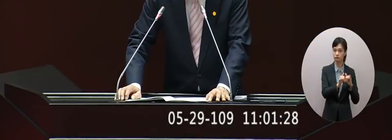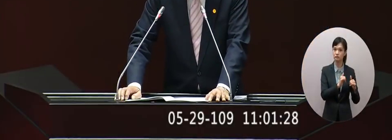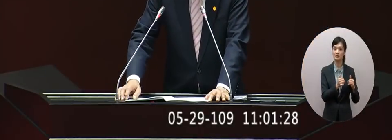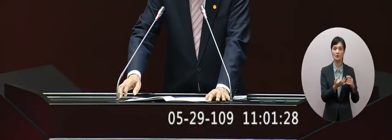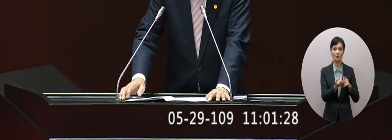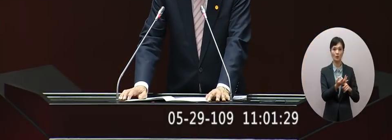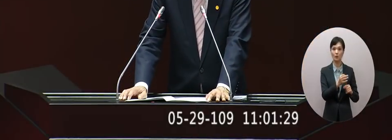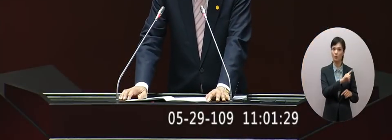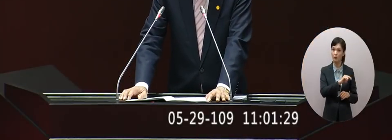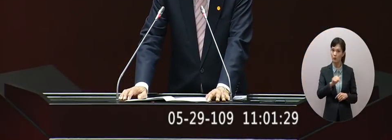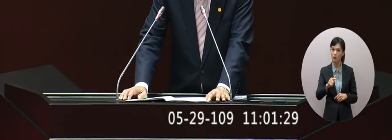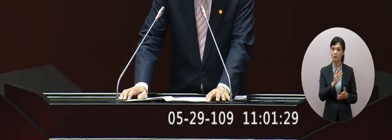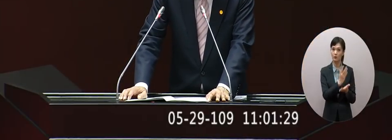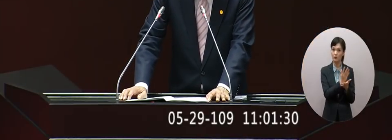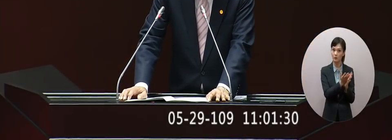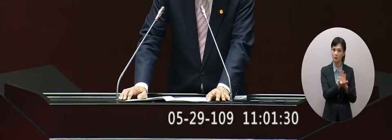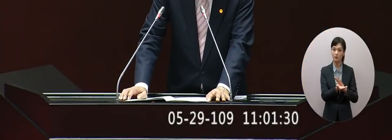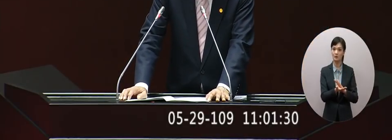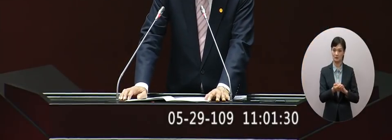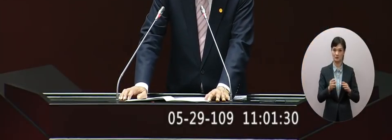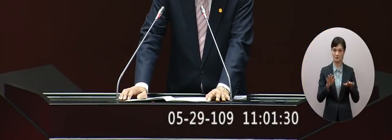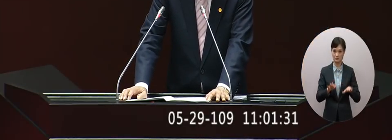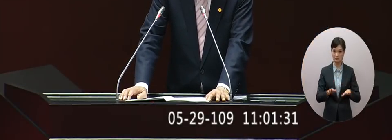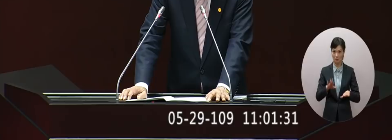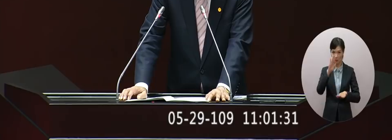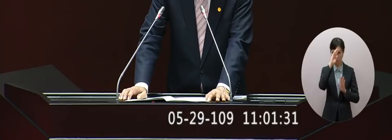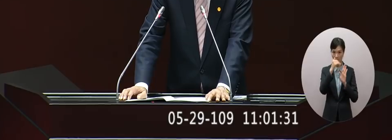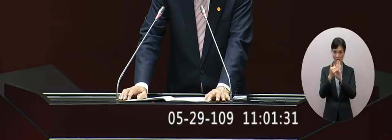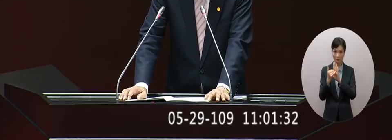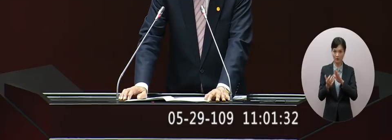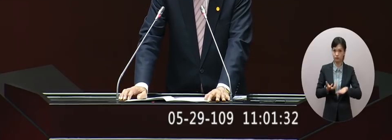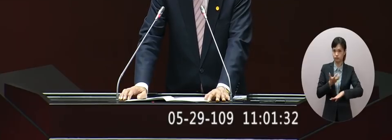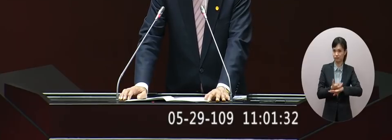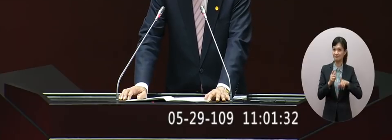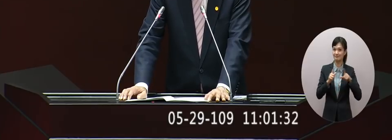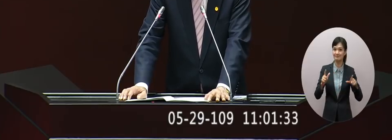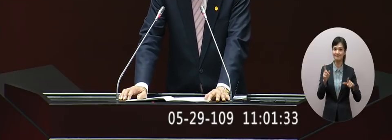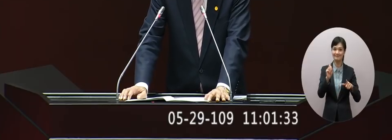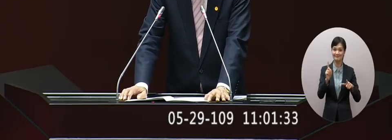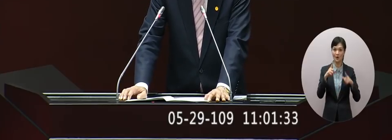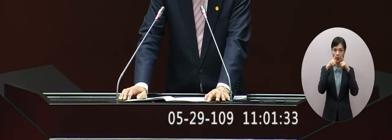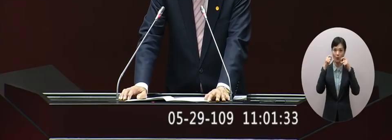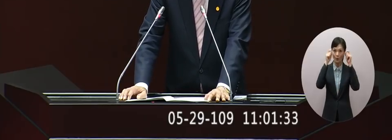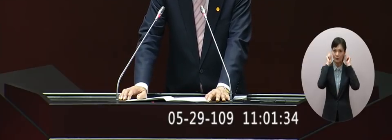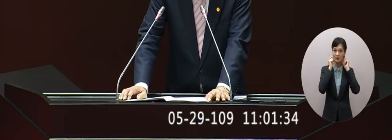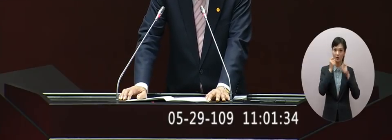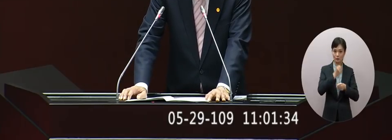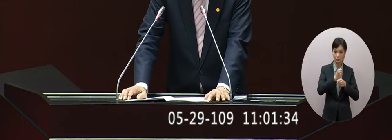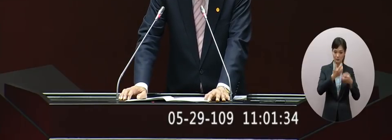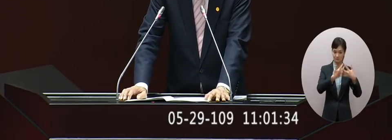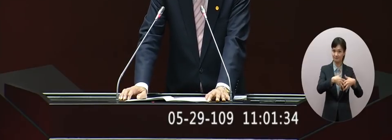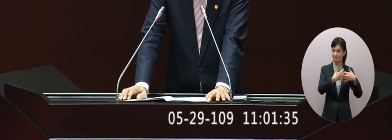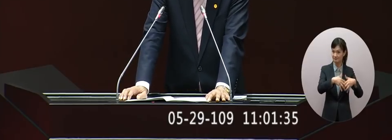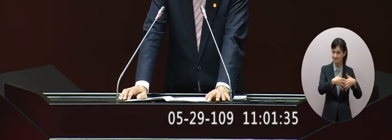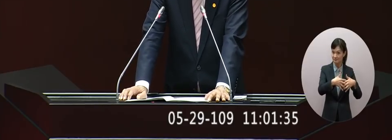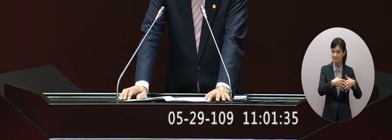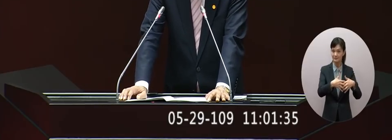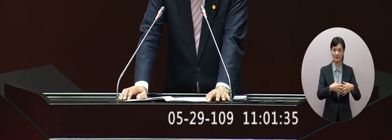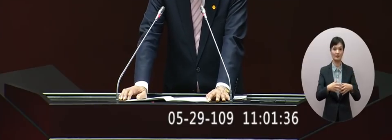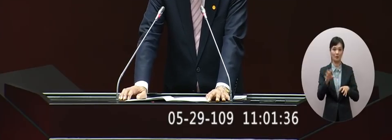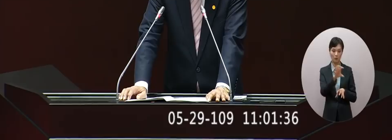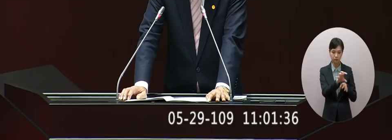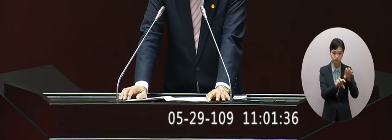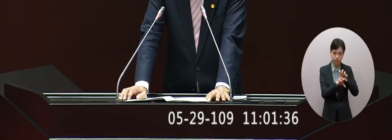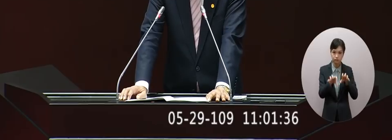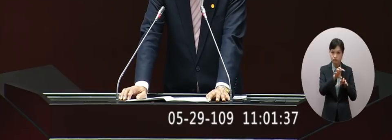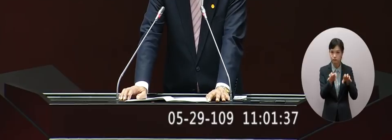资，对这次防疫贡献很大的口罩机台，从组装的